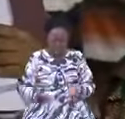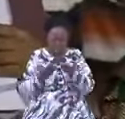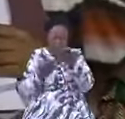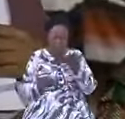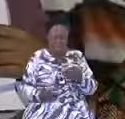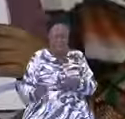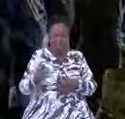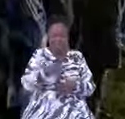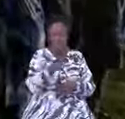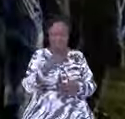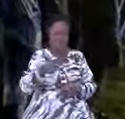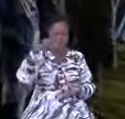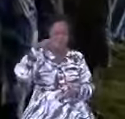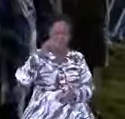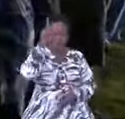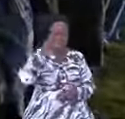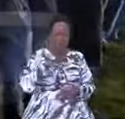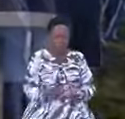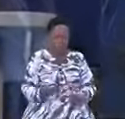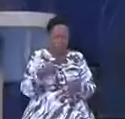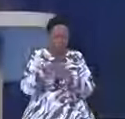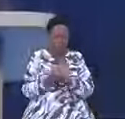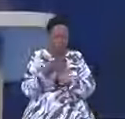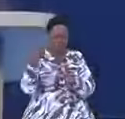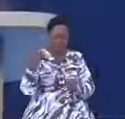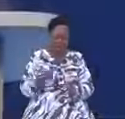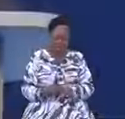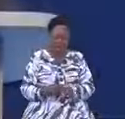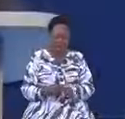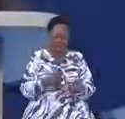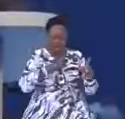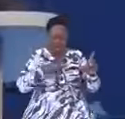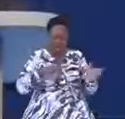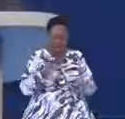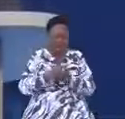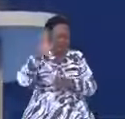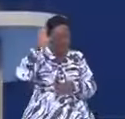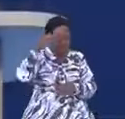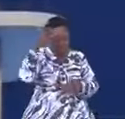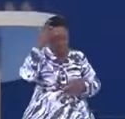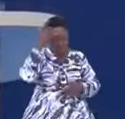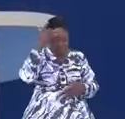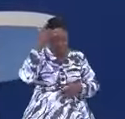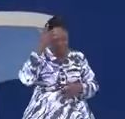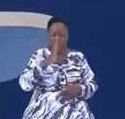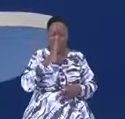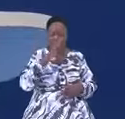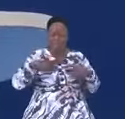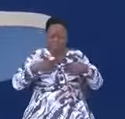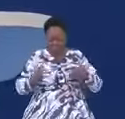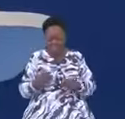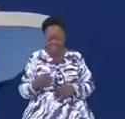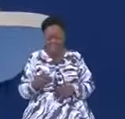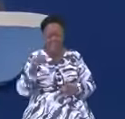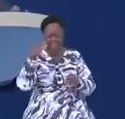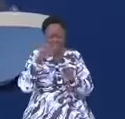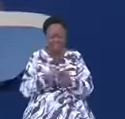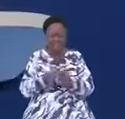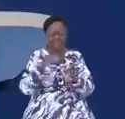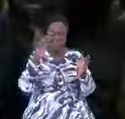seigneur cette maladie incurable soit guérie au noble chez eux